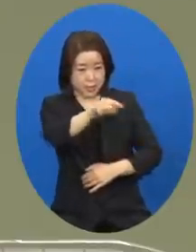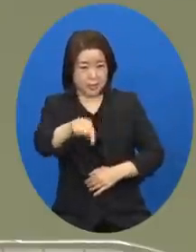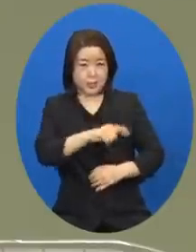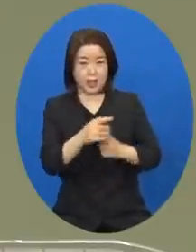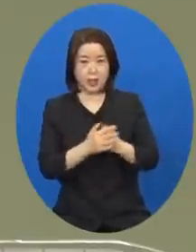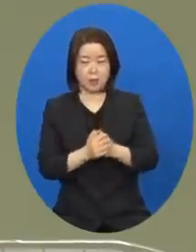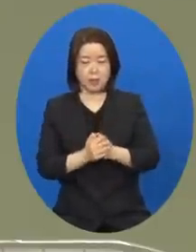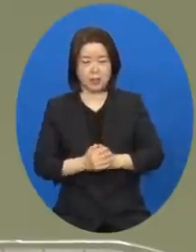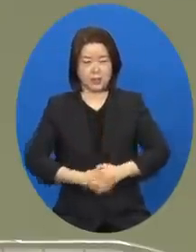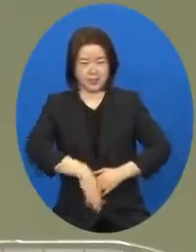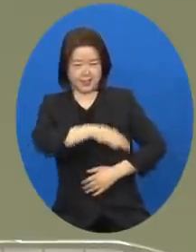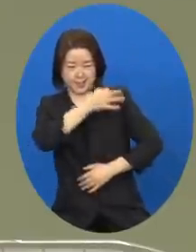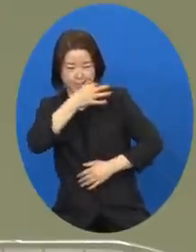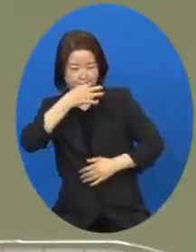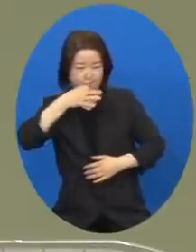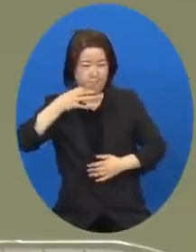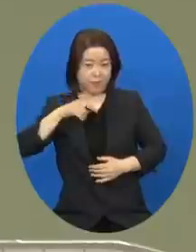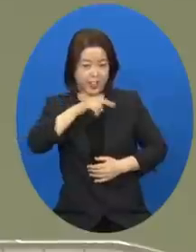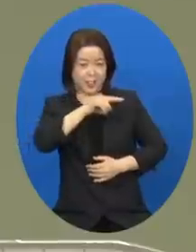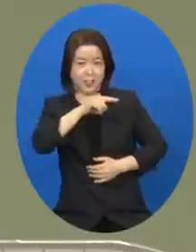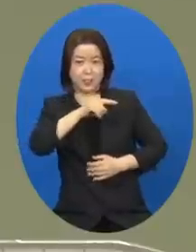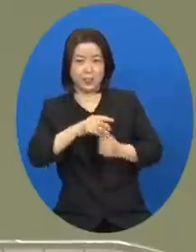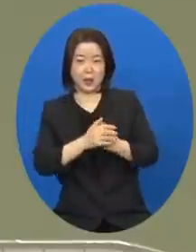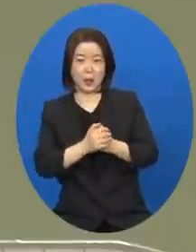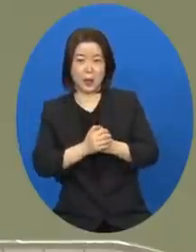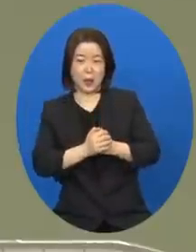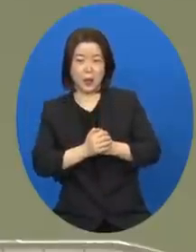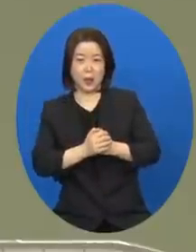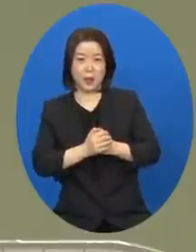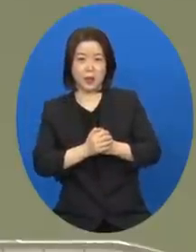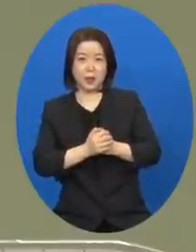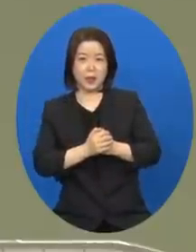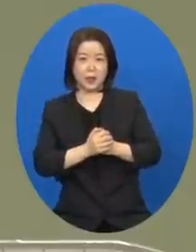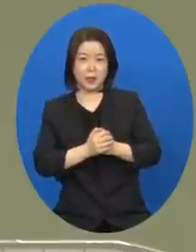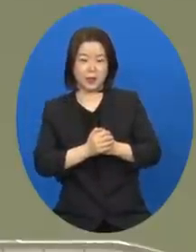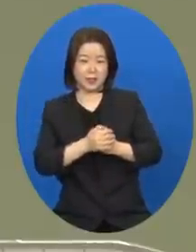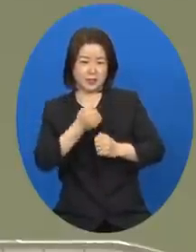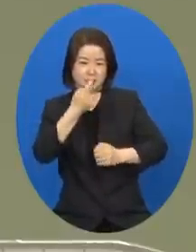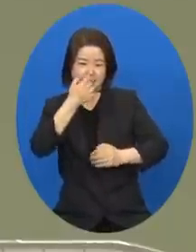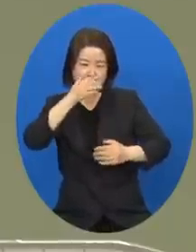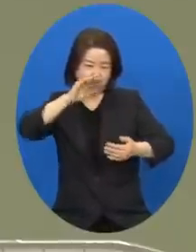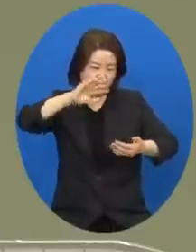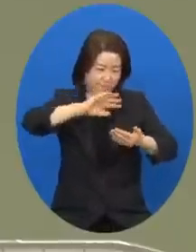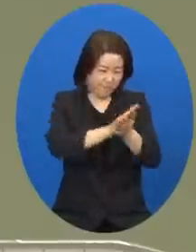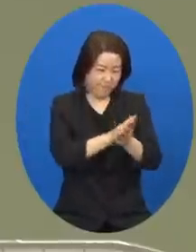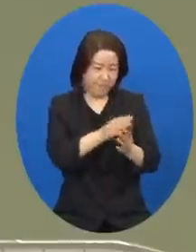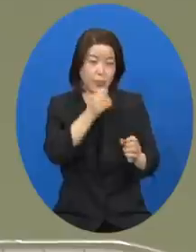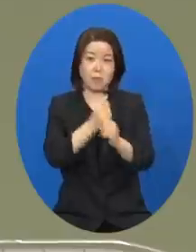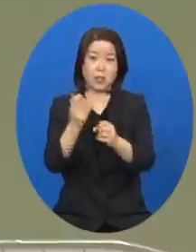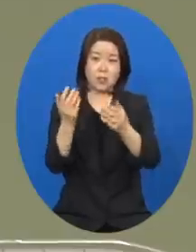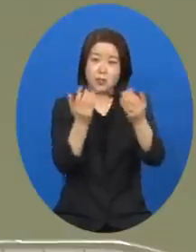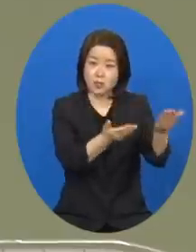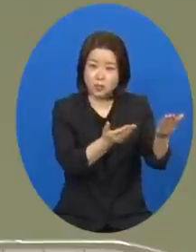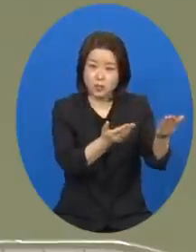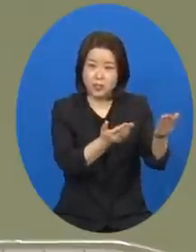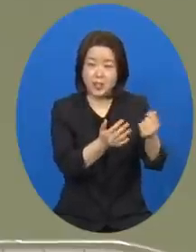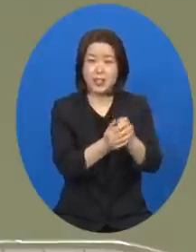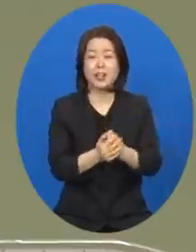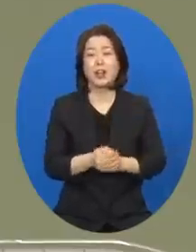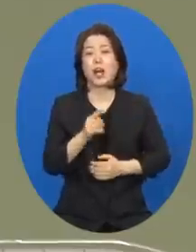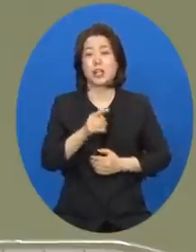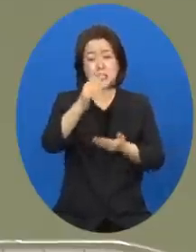아주 통쾌하게 그들을 아주 코가 납작하게 만들었다.